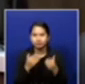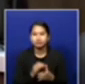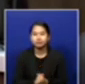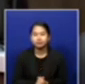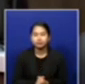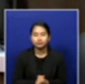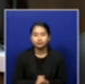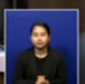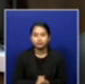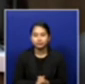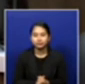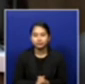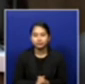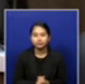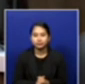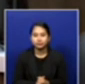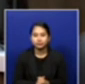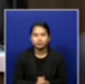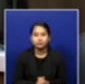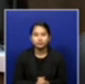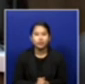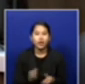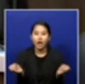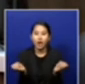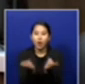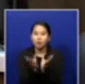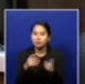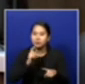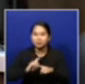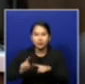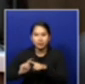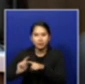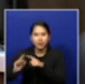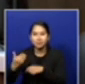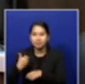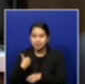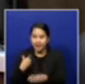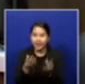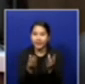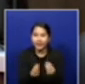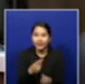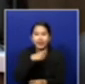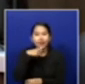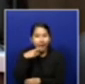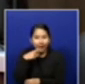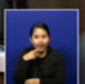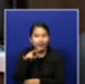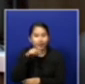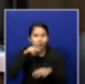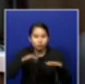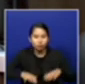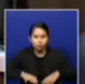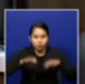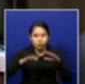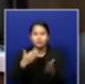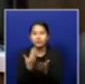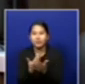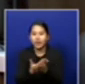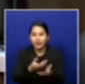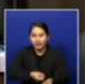เช่นกันจากที่เคยได้รับผลกระทบต่างๆมาแล้วมากมายทั้งภัยแล้งน้ำท่วมราคาสินค้าเกษตรตกต่ำ